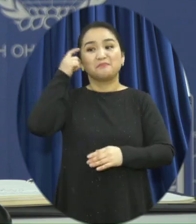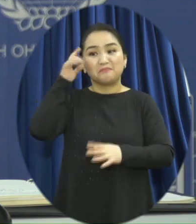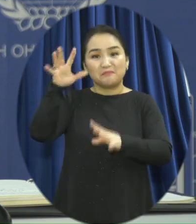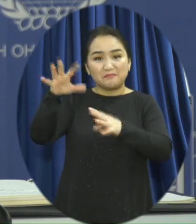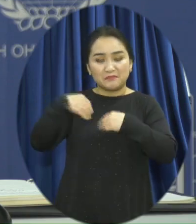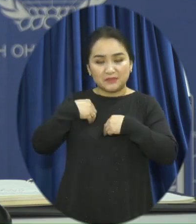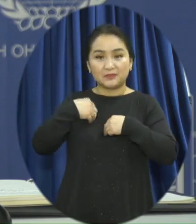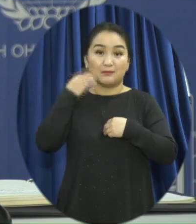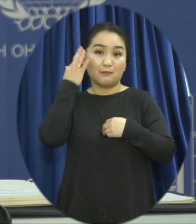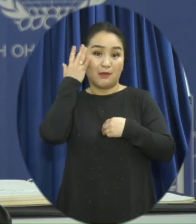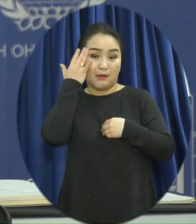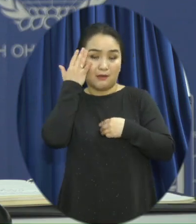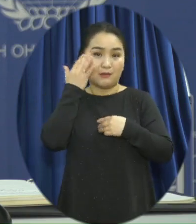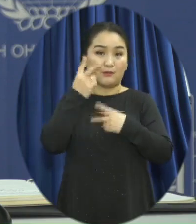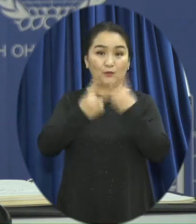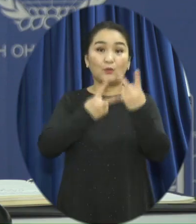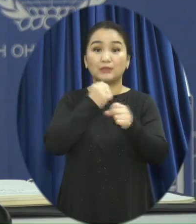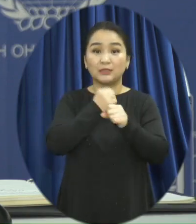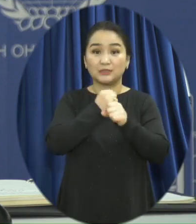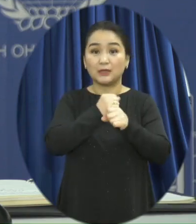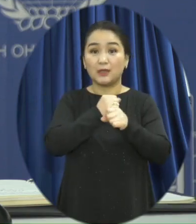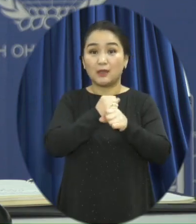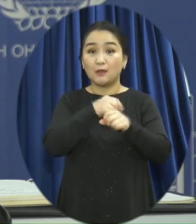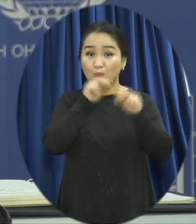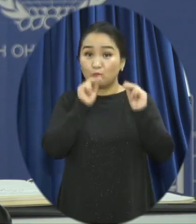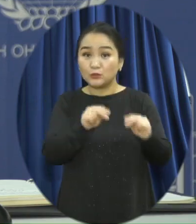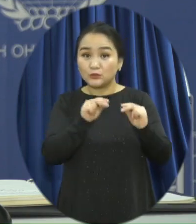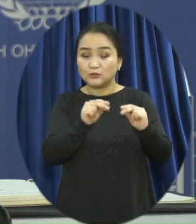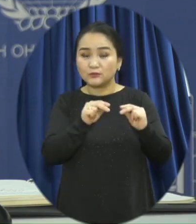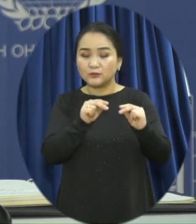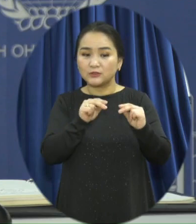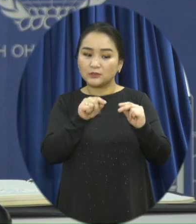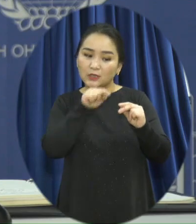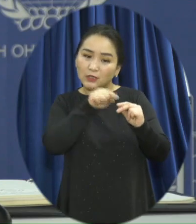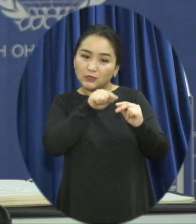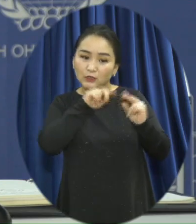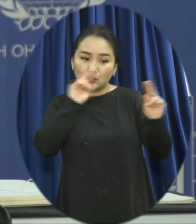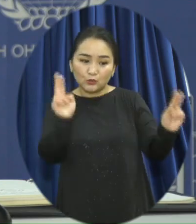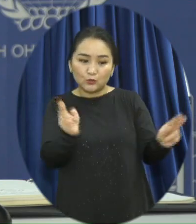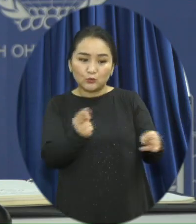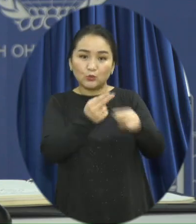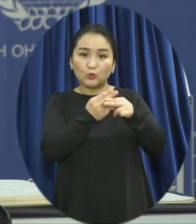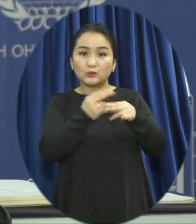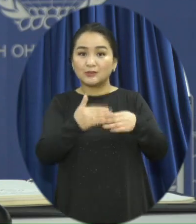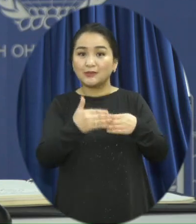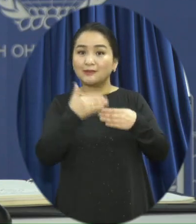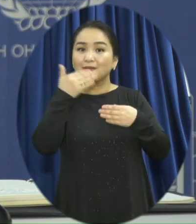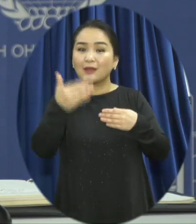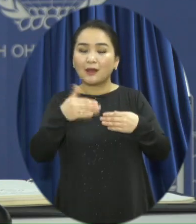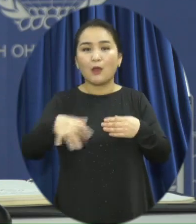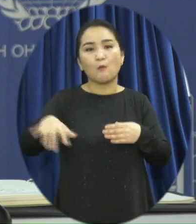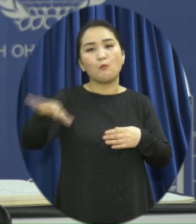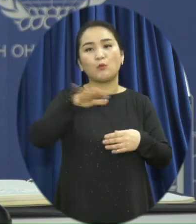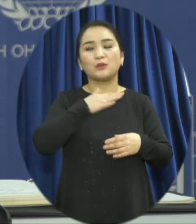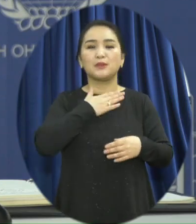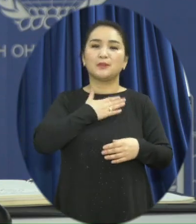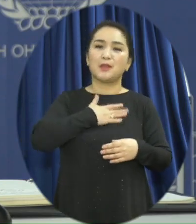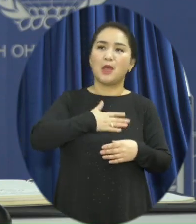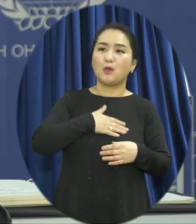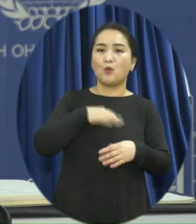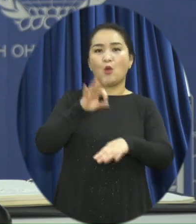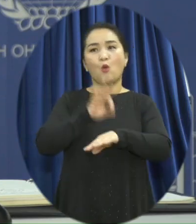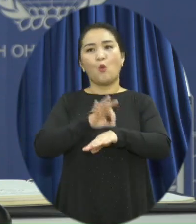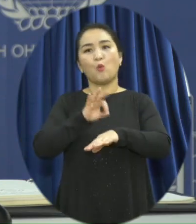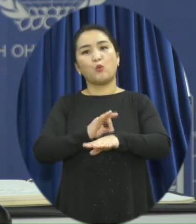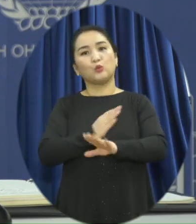болсон. Харин энэ одоо үйл явдлын дүгнсний дараагаар бидний бас тайвшрал бидний бас